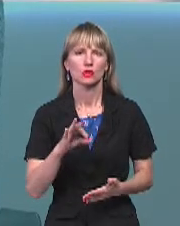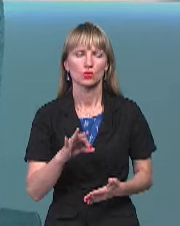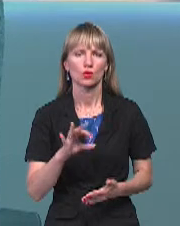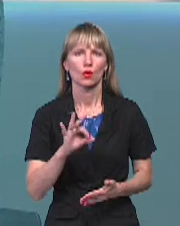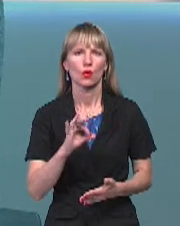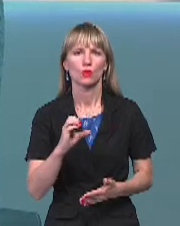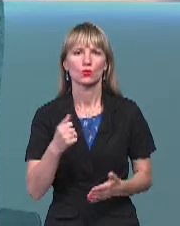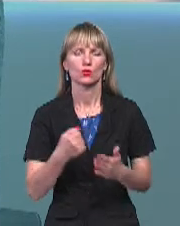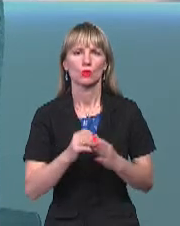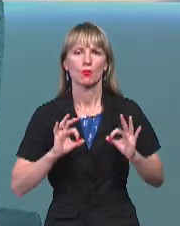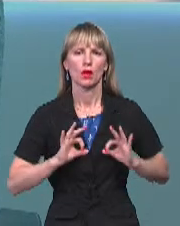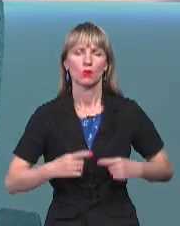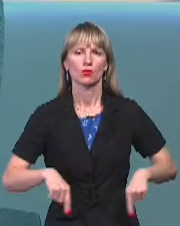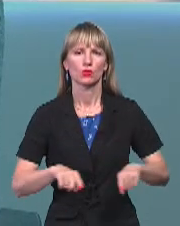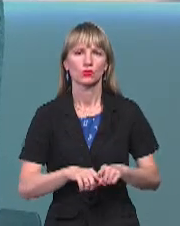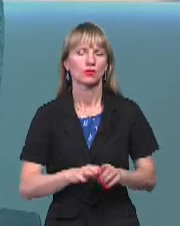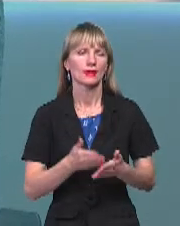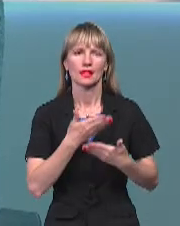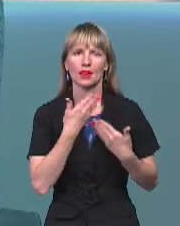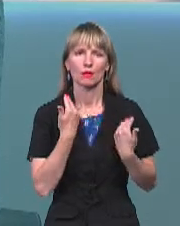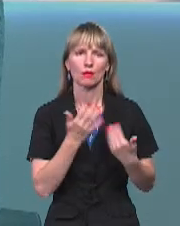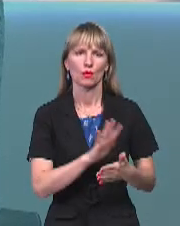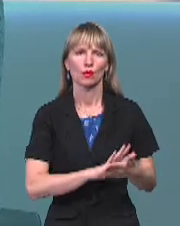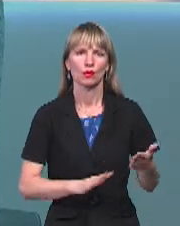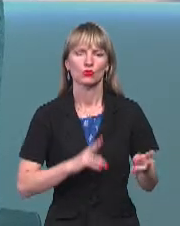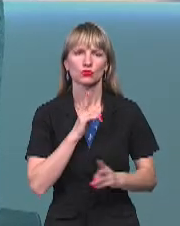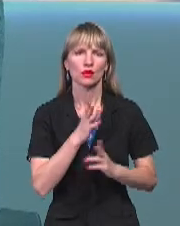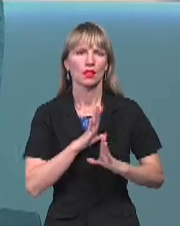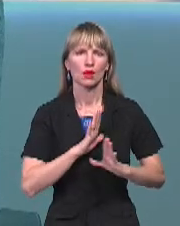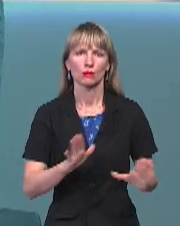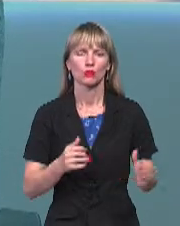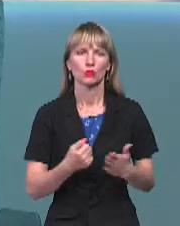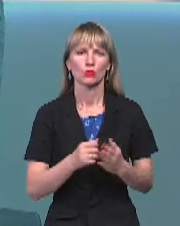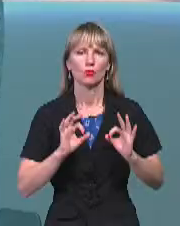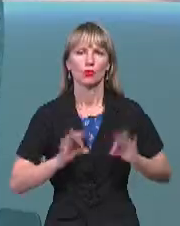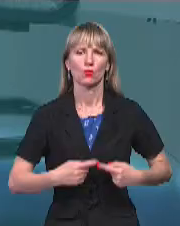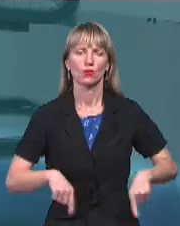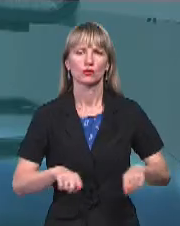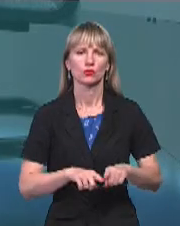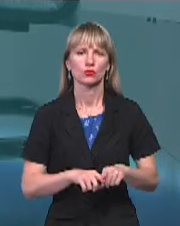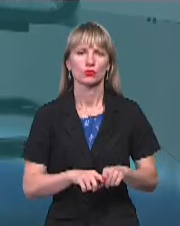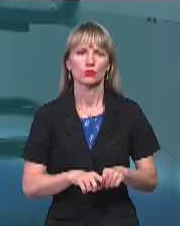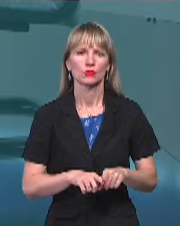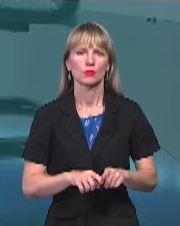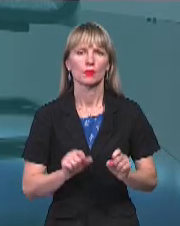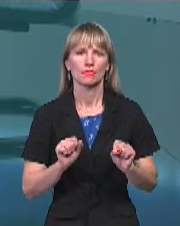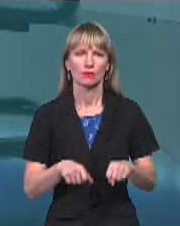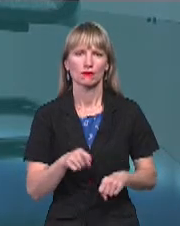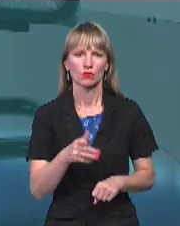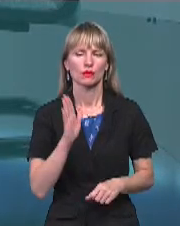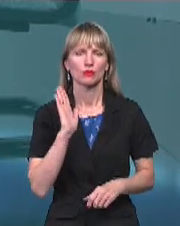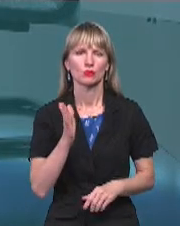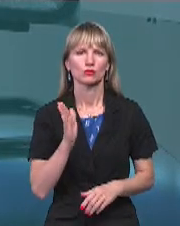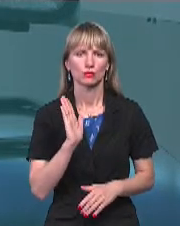прокуратури чи до суду? Ні, не було. Позовів не було до прокуратури. А чи можливі вони в майбутньому?